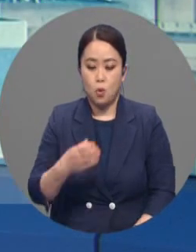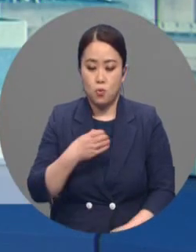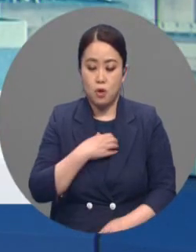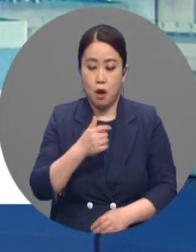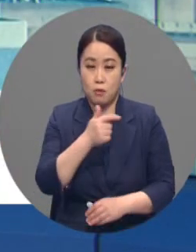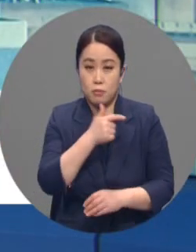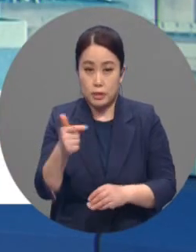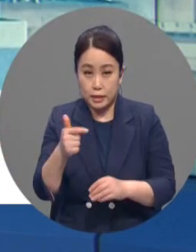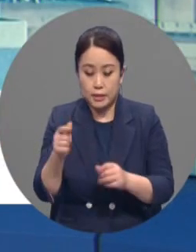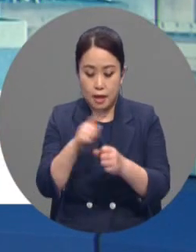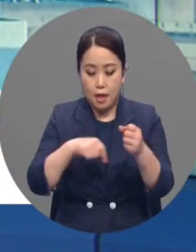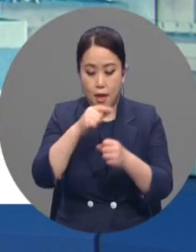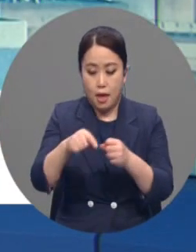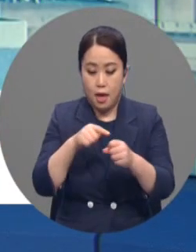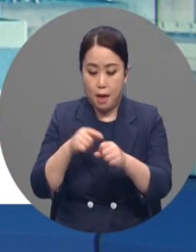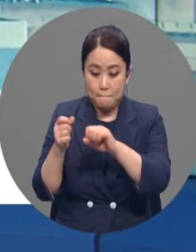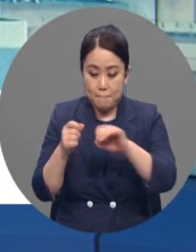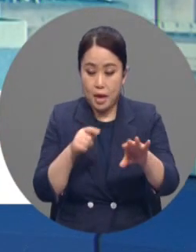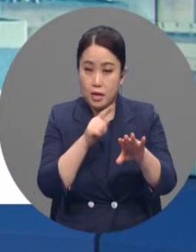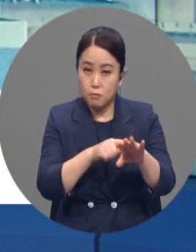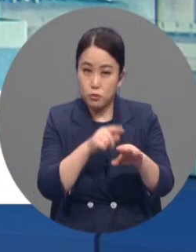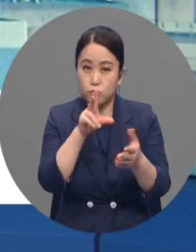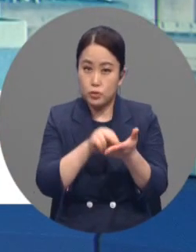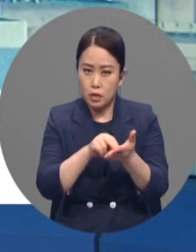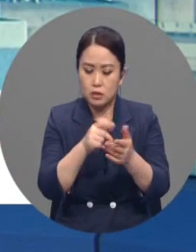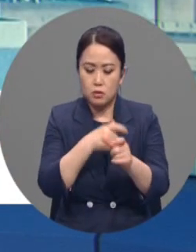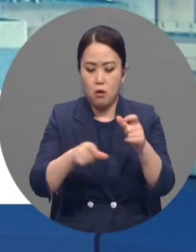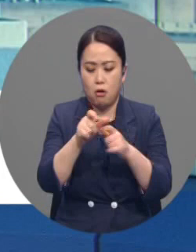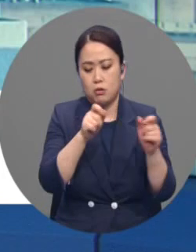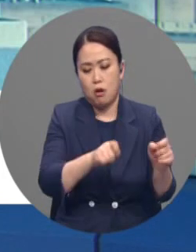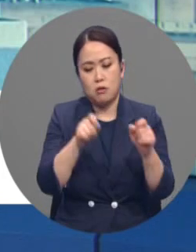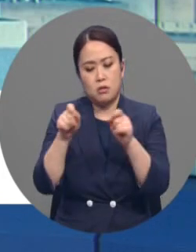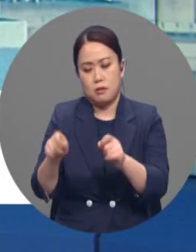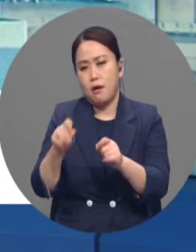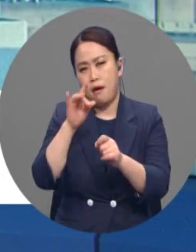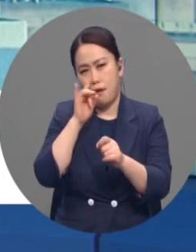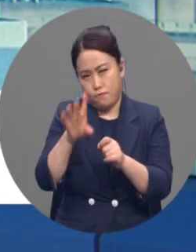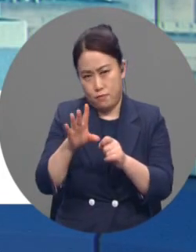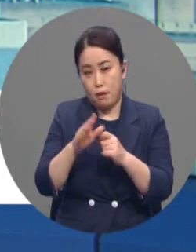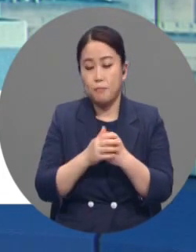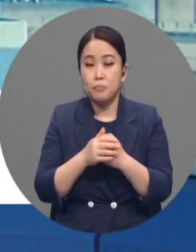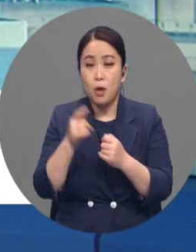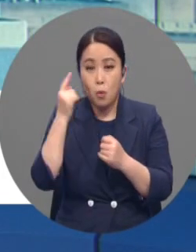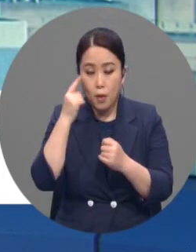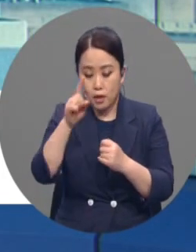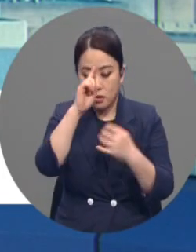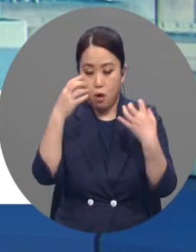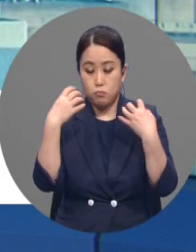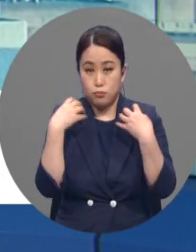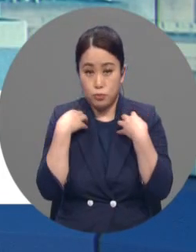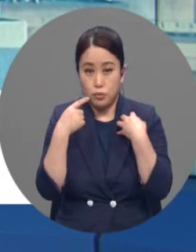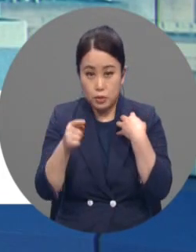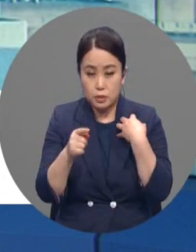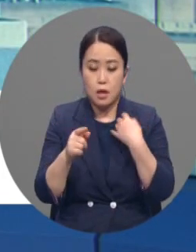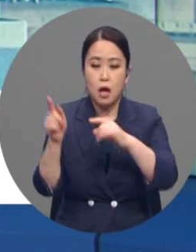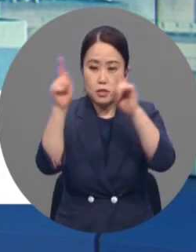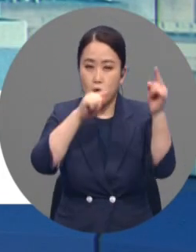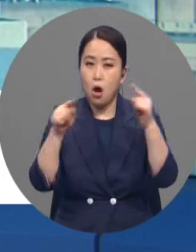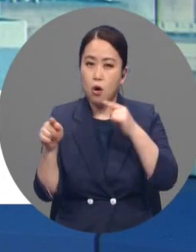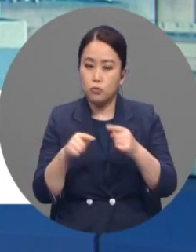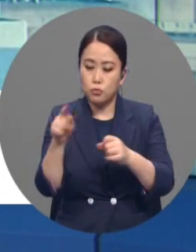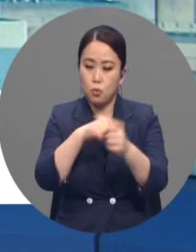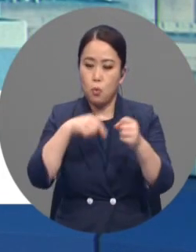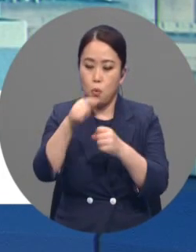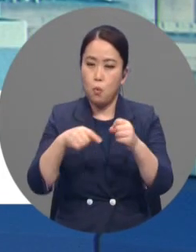고준위 핵폐기물 문제는 더 이상 미룰 수 없는 상황에 놓여 있습니다. 정부는 전국 원전마다 임시 저장 시설을